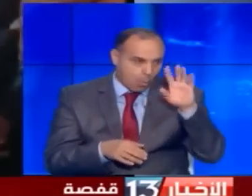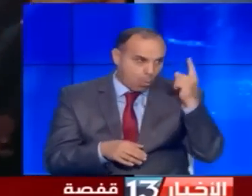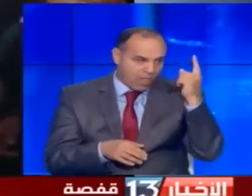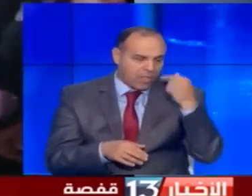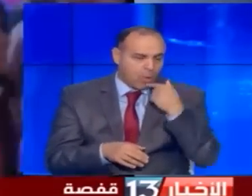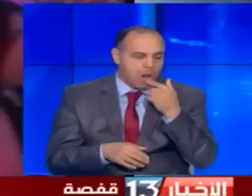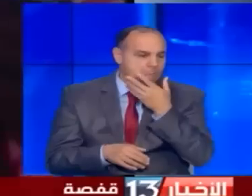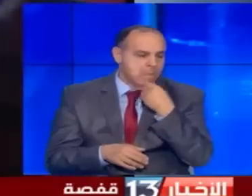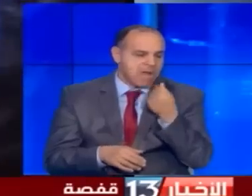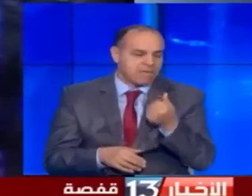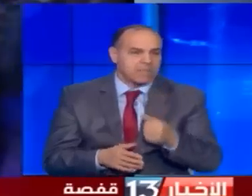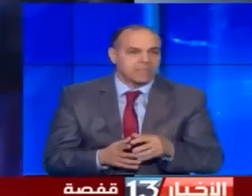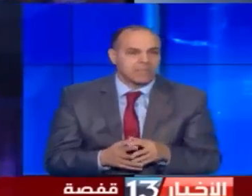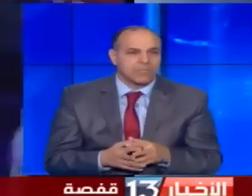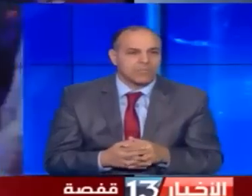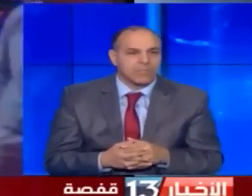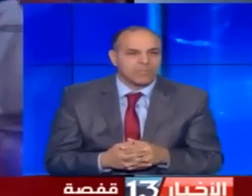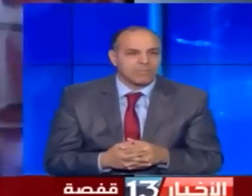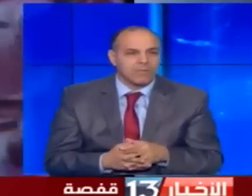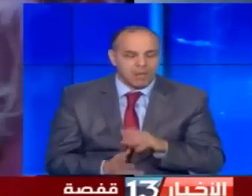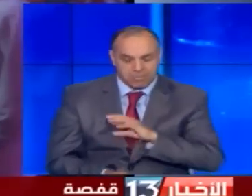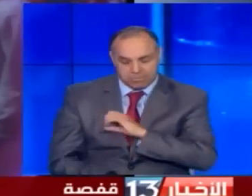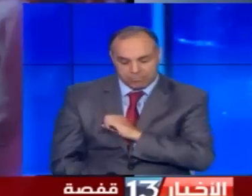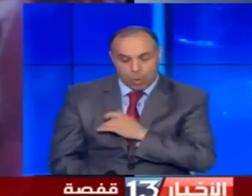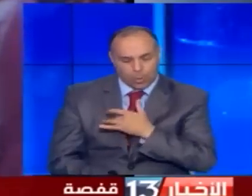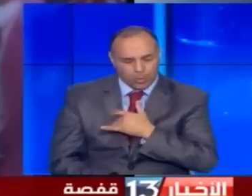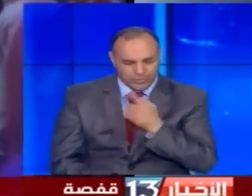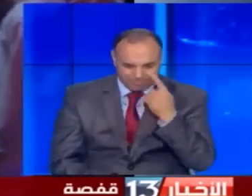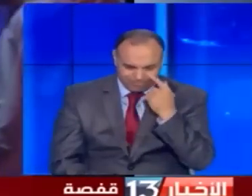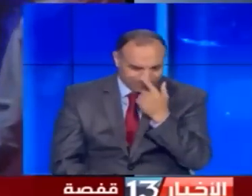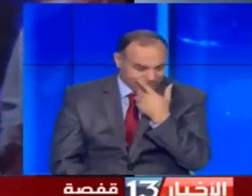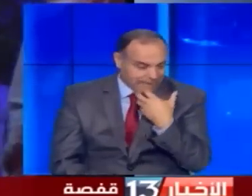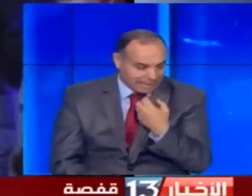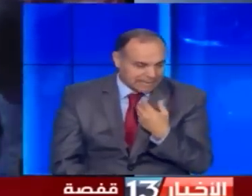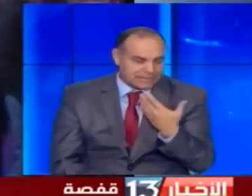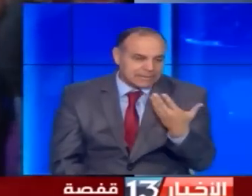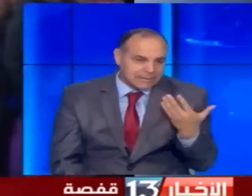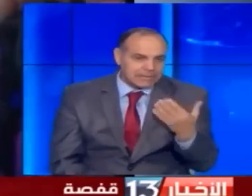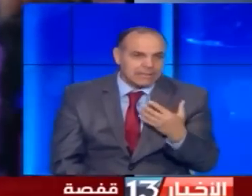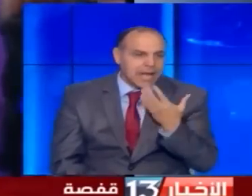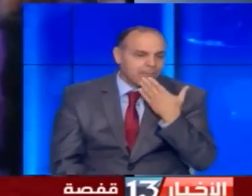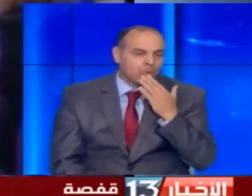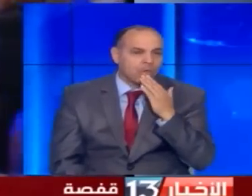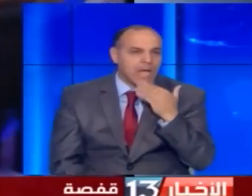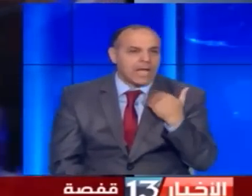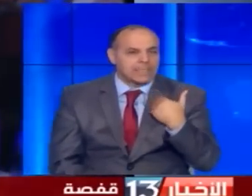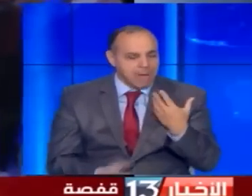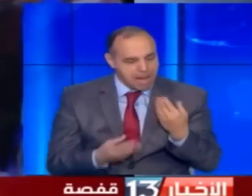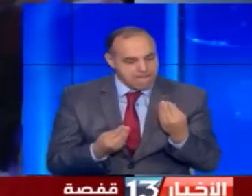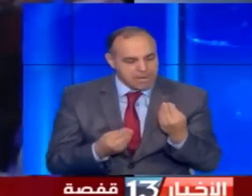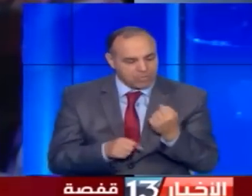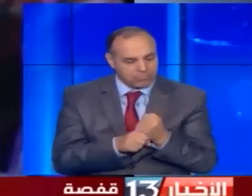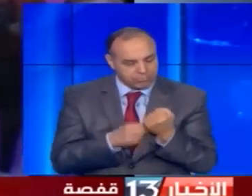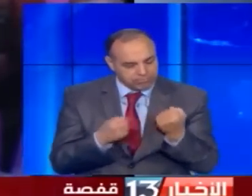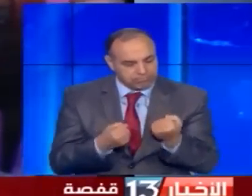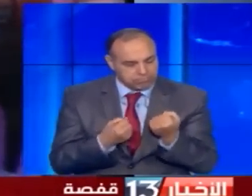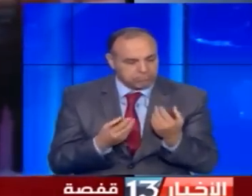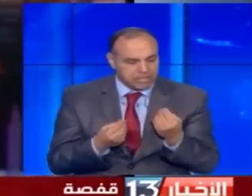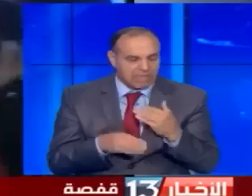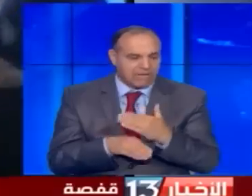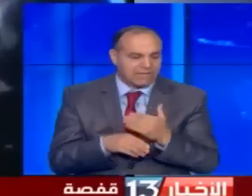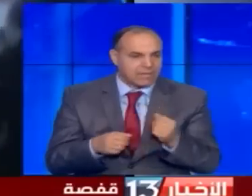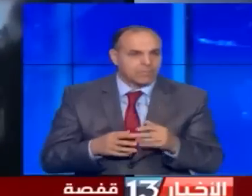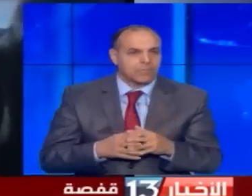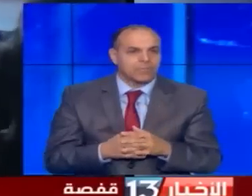الفيلم بصراحه. بون اثر فيا برشا الفيلم ديجا بكيت. الحمد لله لازمنا برشا دي زيفينمون هكا في قفصه.